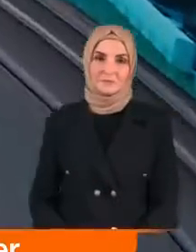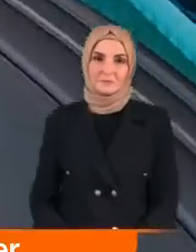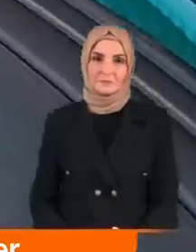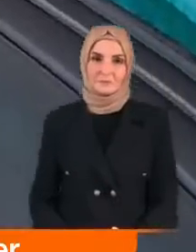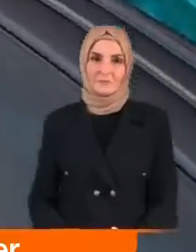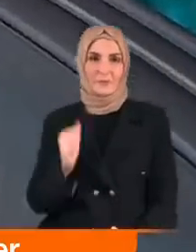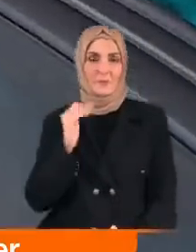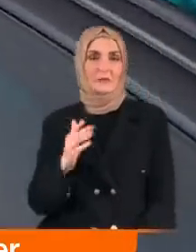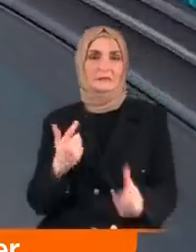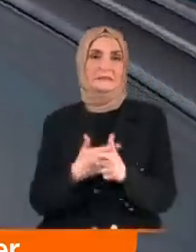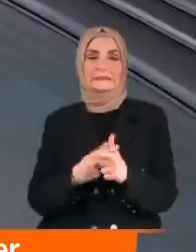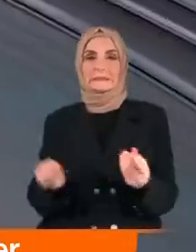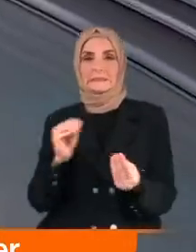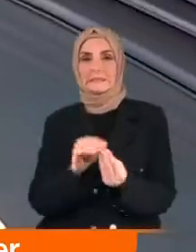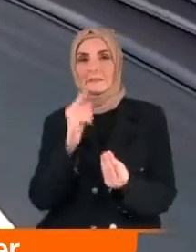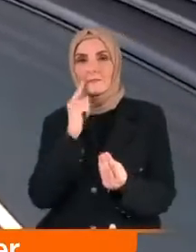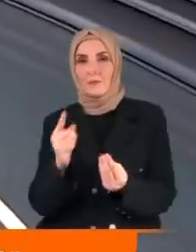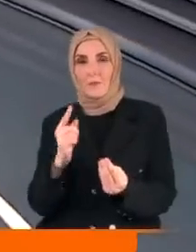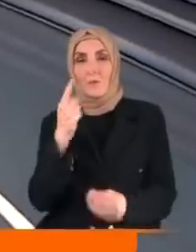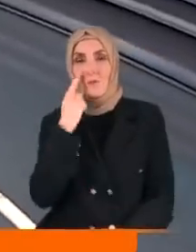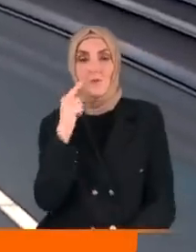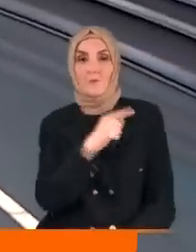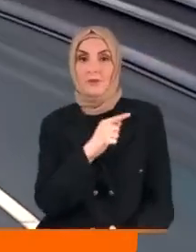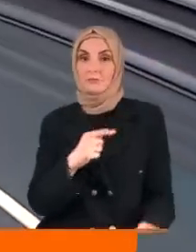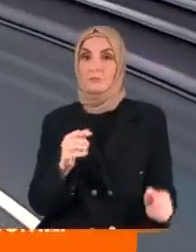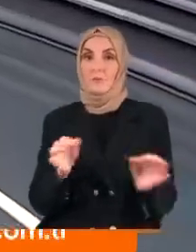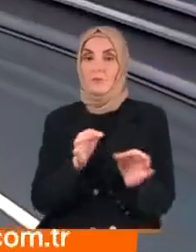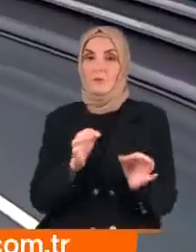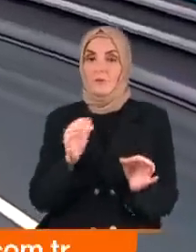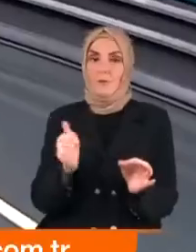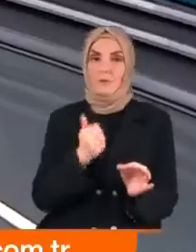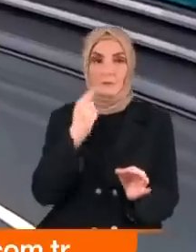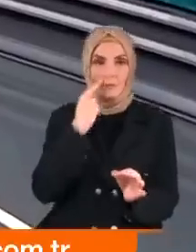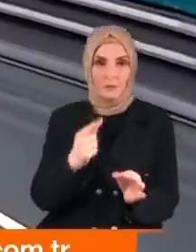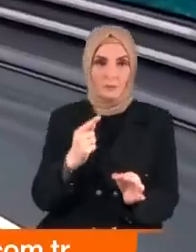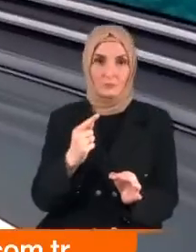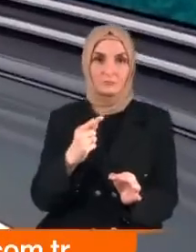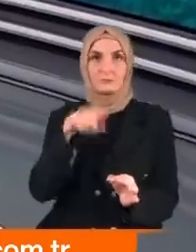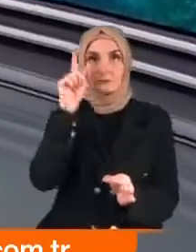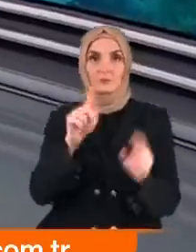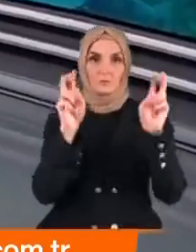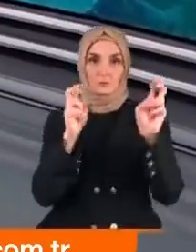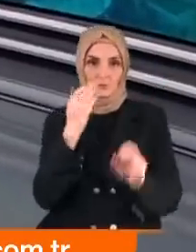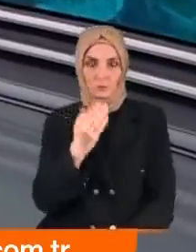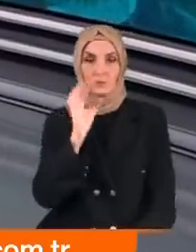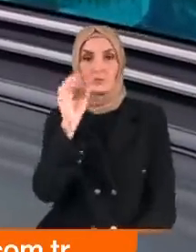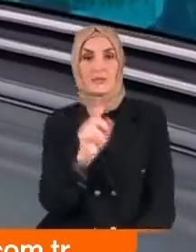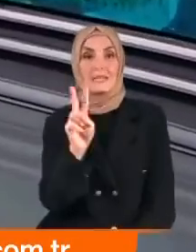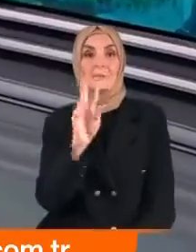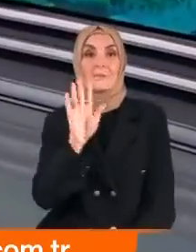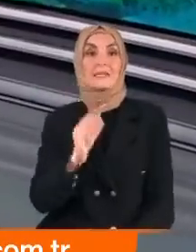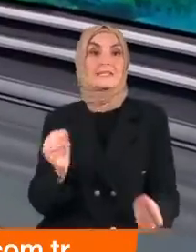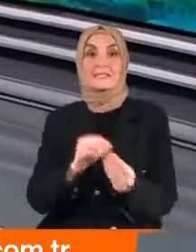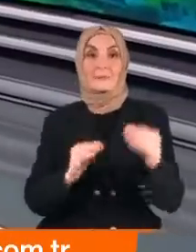Fahiş kira artışları hükümetin öncelikli gündem başlıklarından biri. Çünkü %25 zam sınırı bazı fırsatçıları durdurmaya